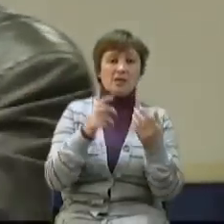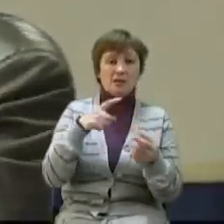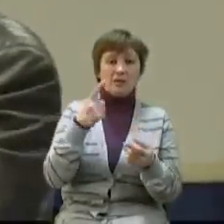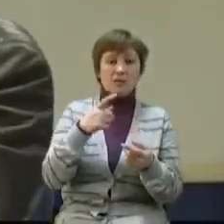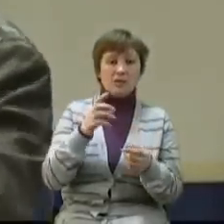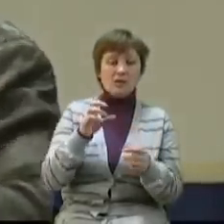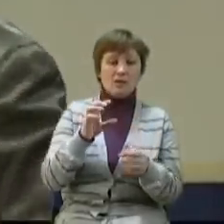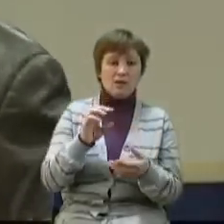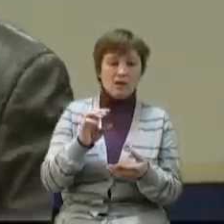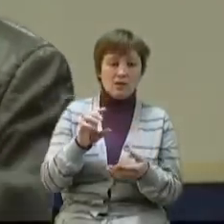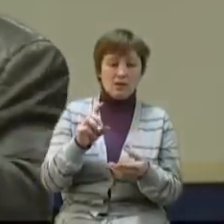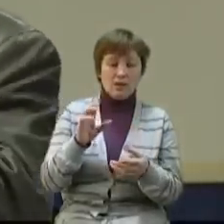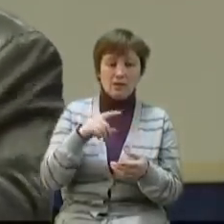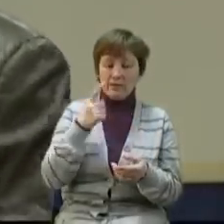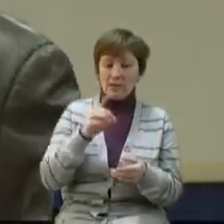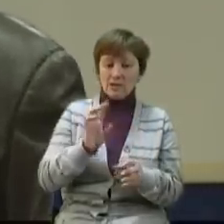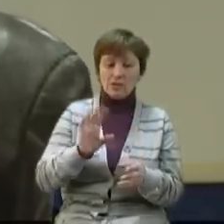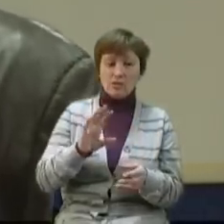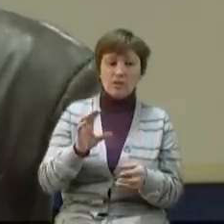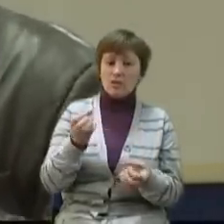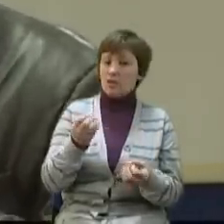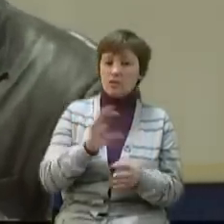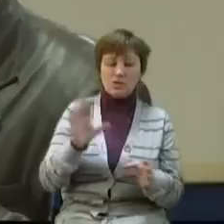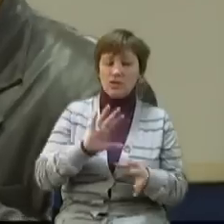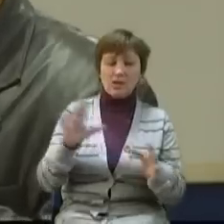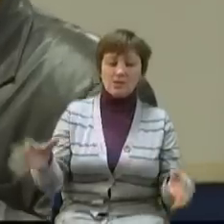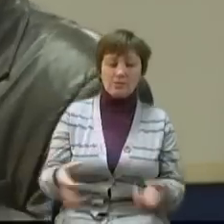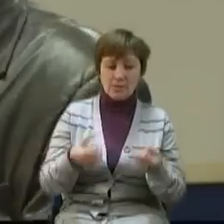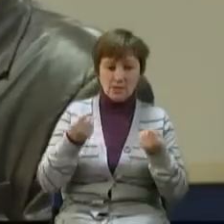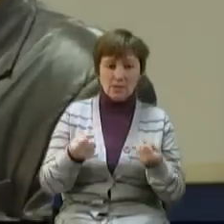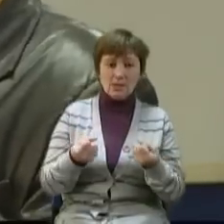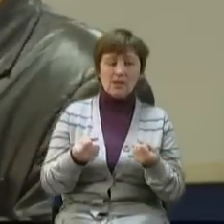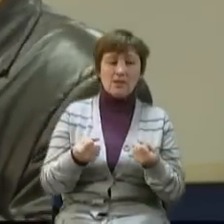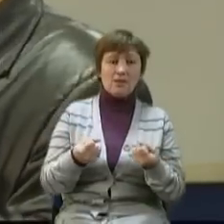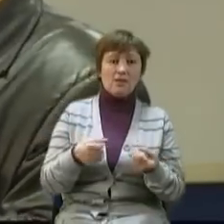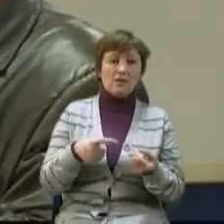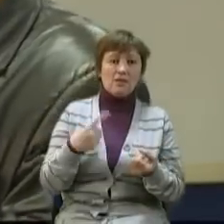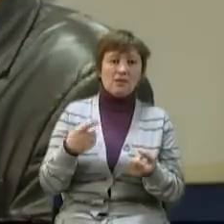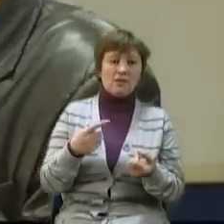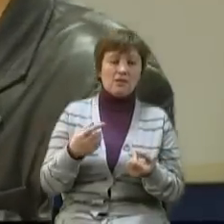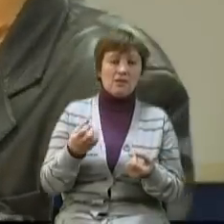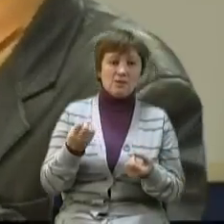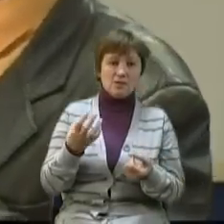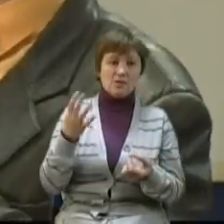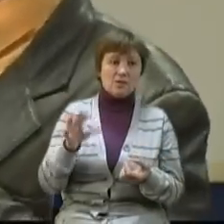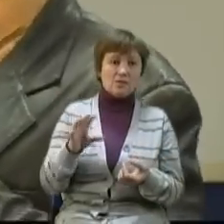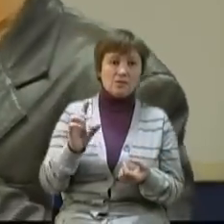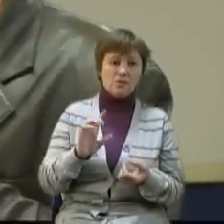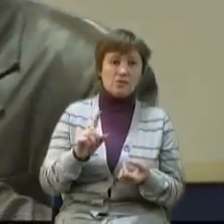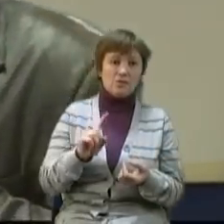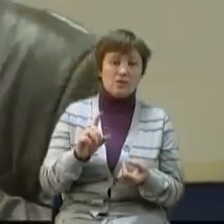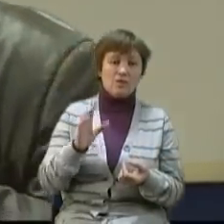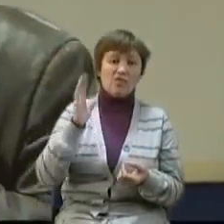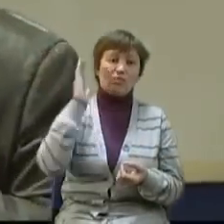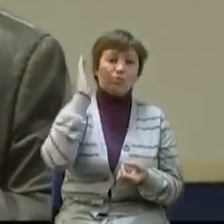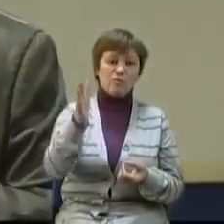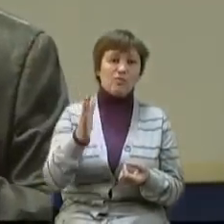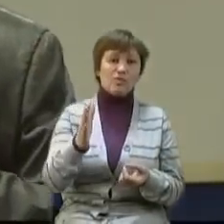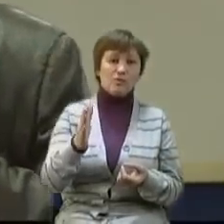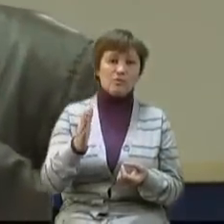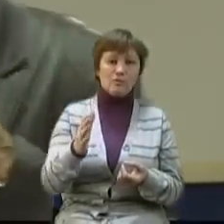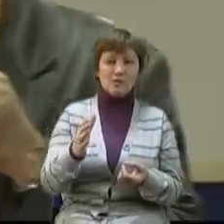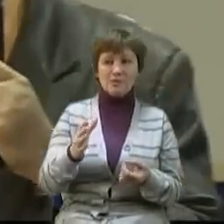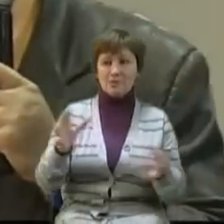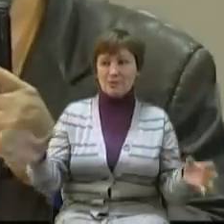том, что мы только спасаемся, мы тоже пишем. А запишите местописания, которые говорят о том, что мы в будущем только